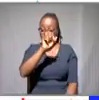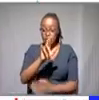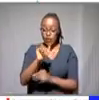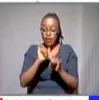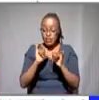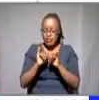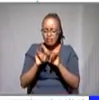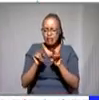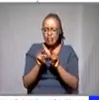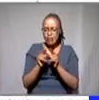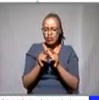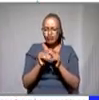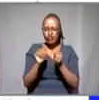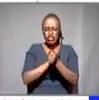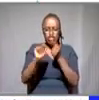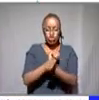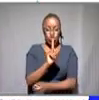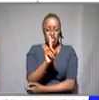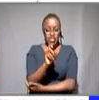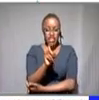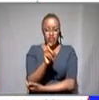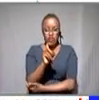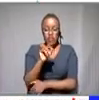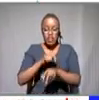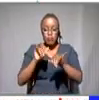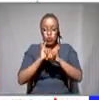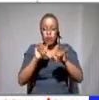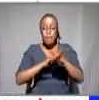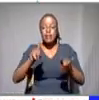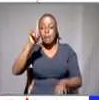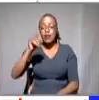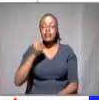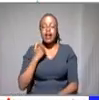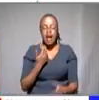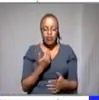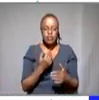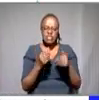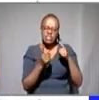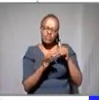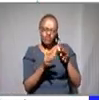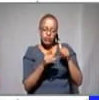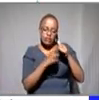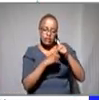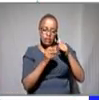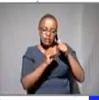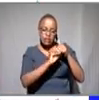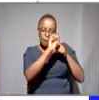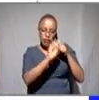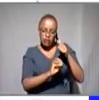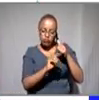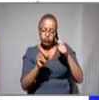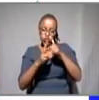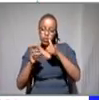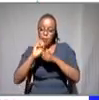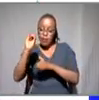ishi. Na njira ya gwithamba yo no nginye korwo ina gicunje kia gatagati ga gicunje kia 63 na